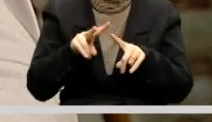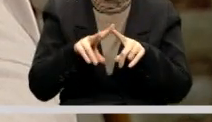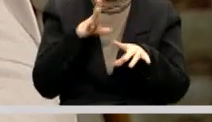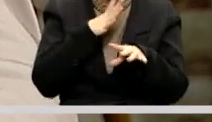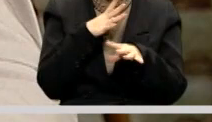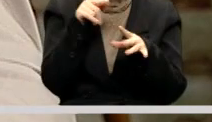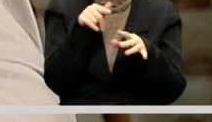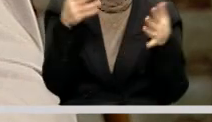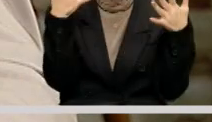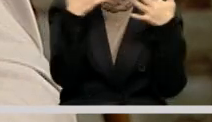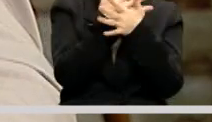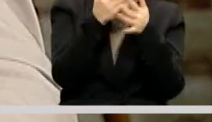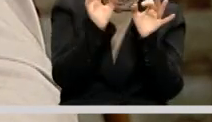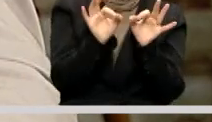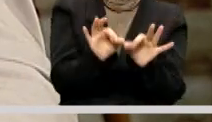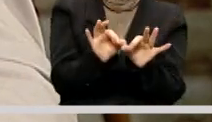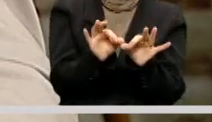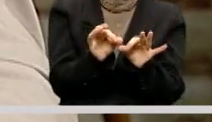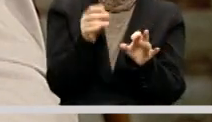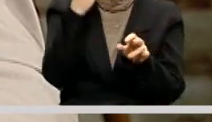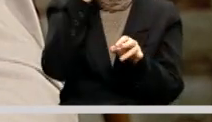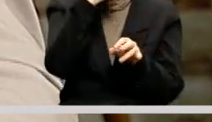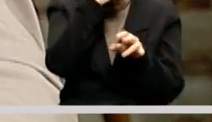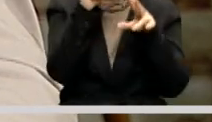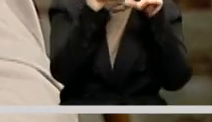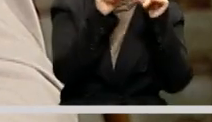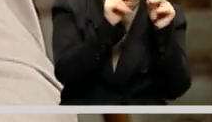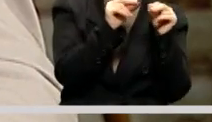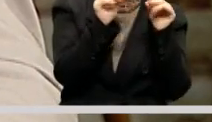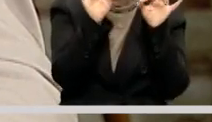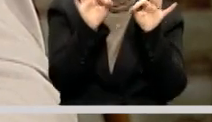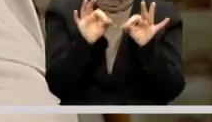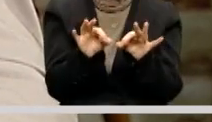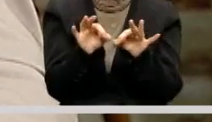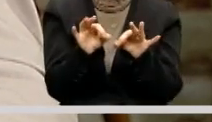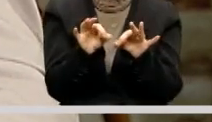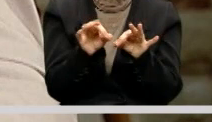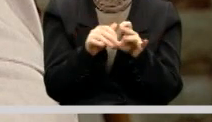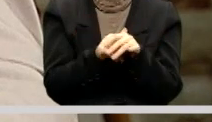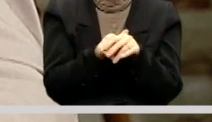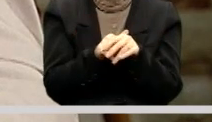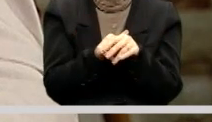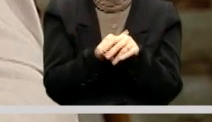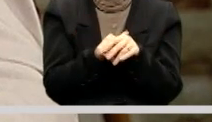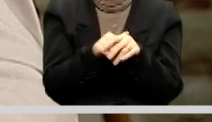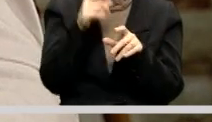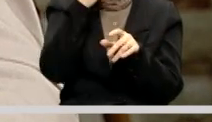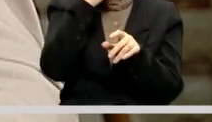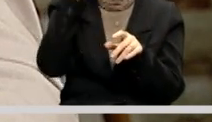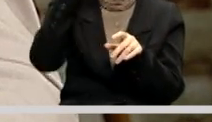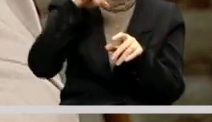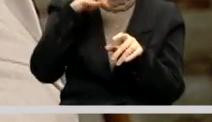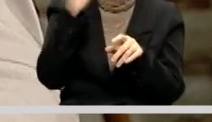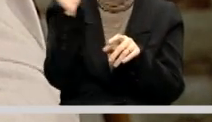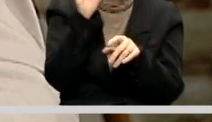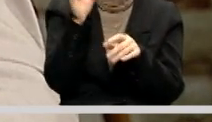Karanlıkta sentezleniyor. Yani gece sentezlenen, gözümüzü kapattığımızda sentezlenmeye başlayan bir hormon. Kışın erken hava karardığı